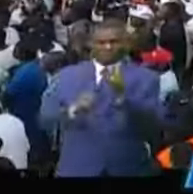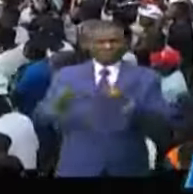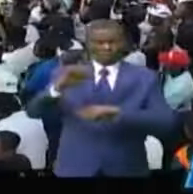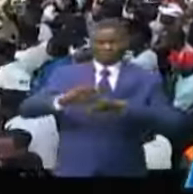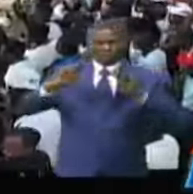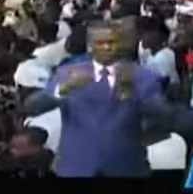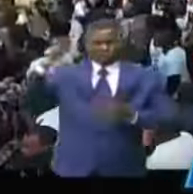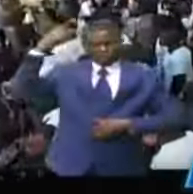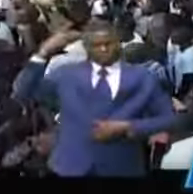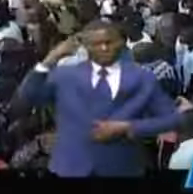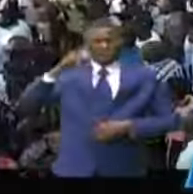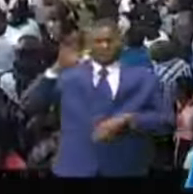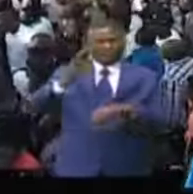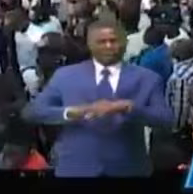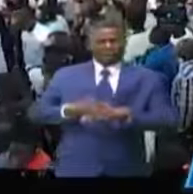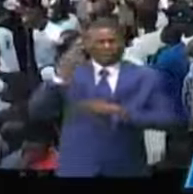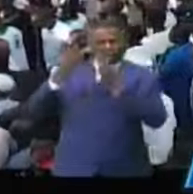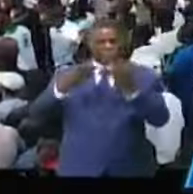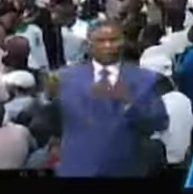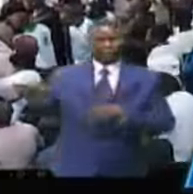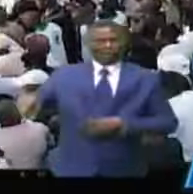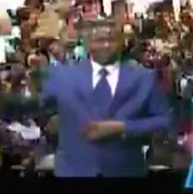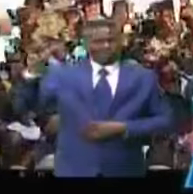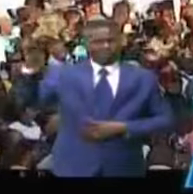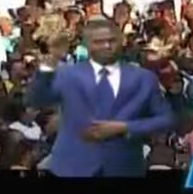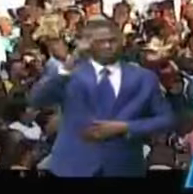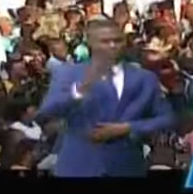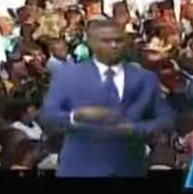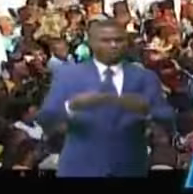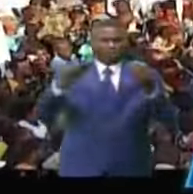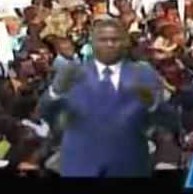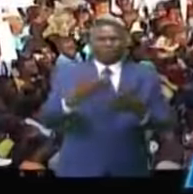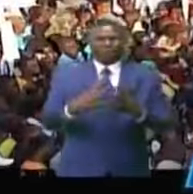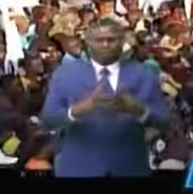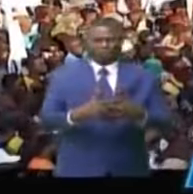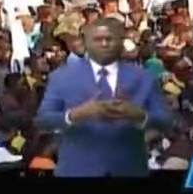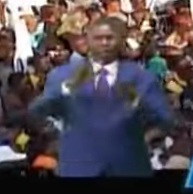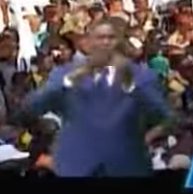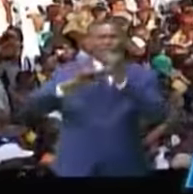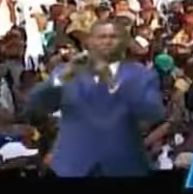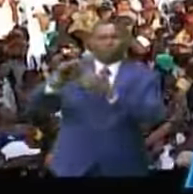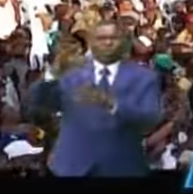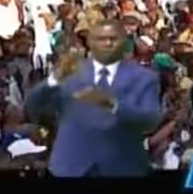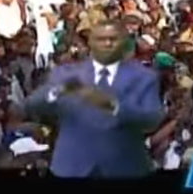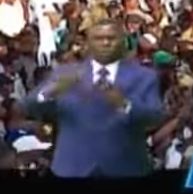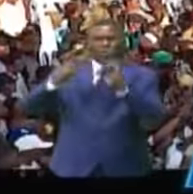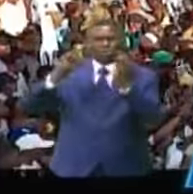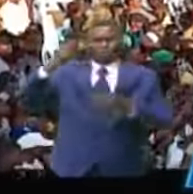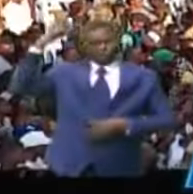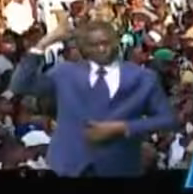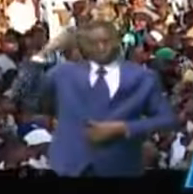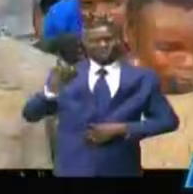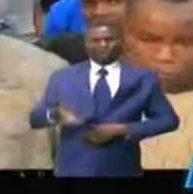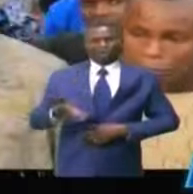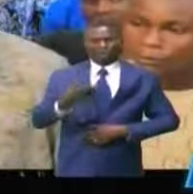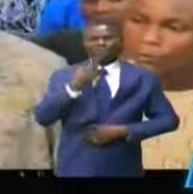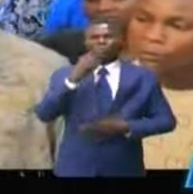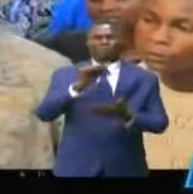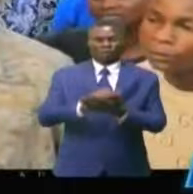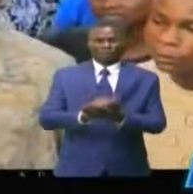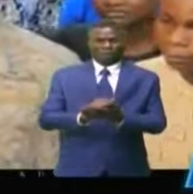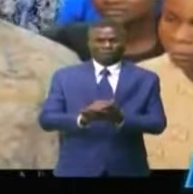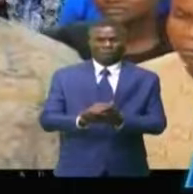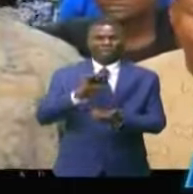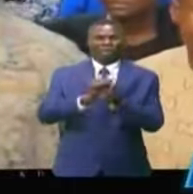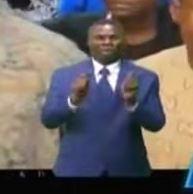l'UDPS va entamer une tournée dans les provinces pour déposer les matériels des campagnes électorales du parti, a-t-il indiqué. À la